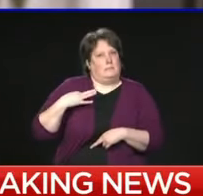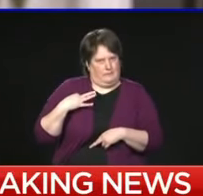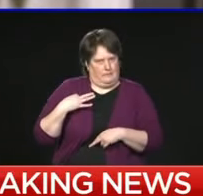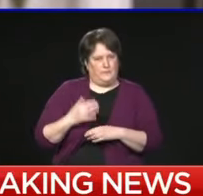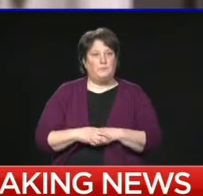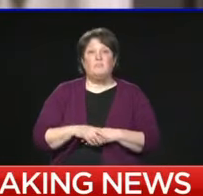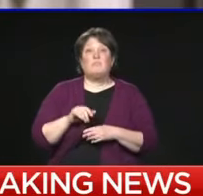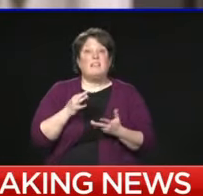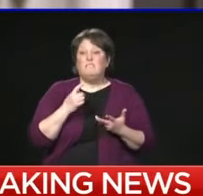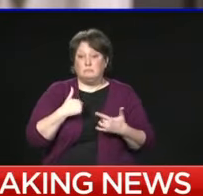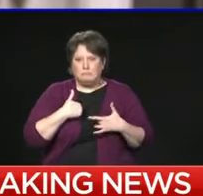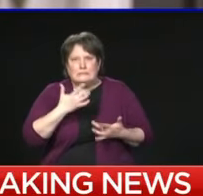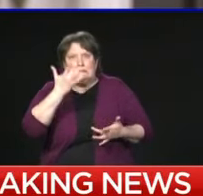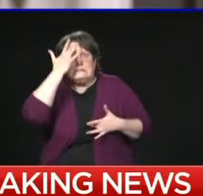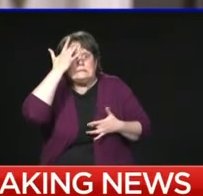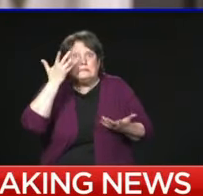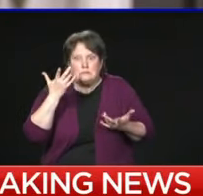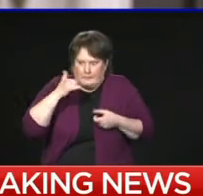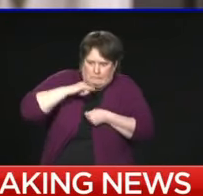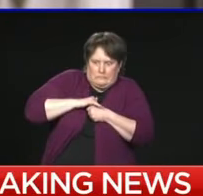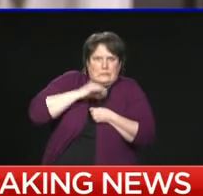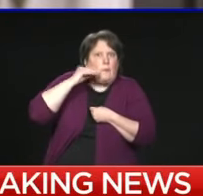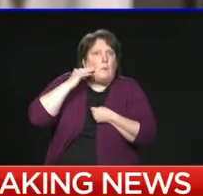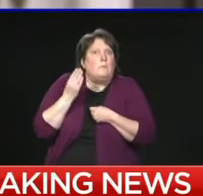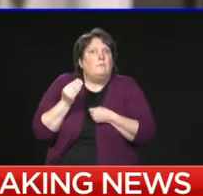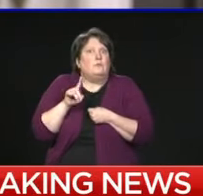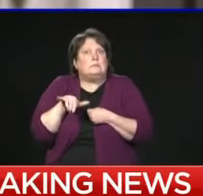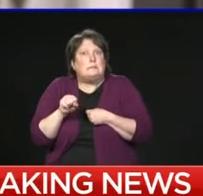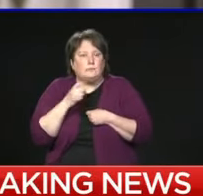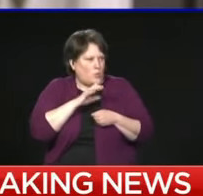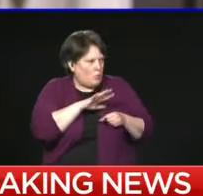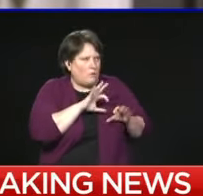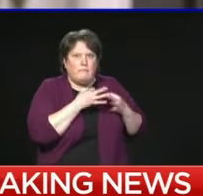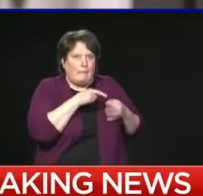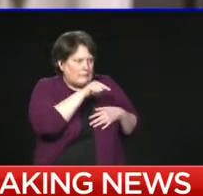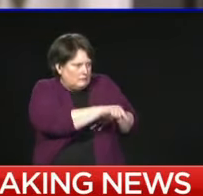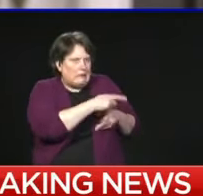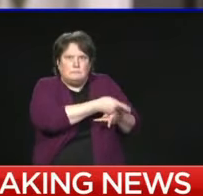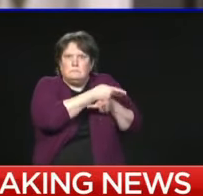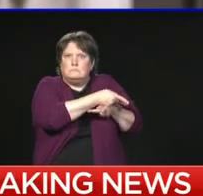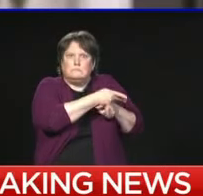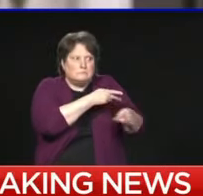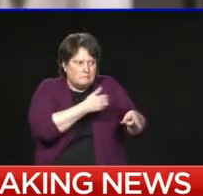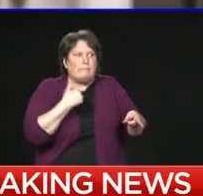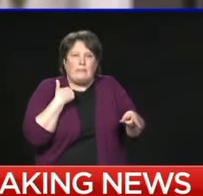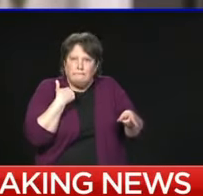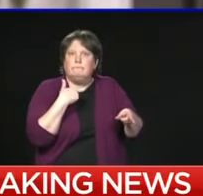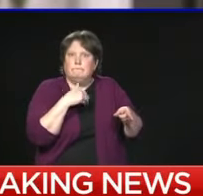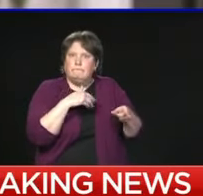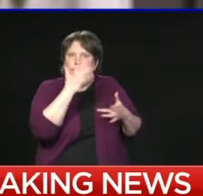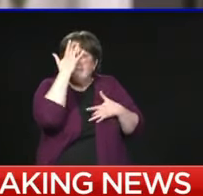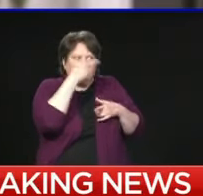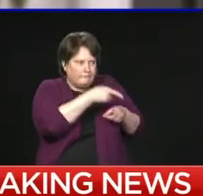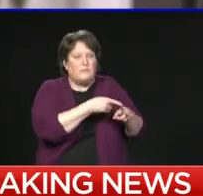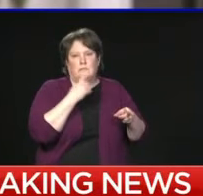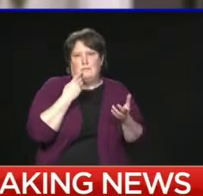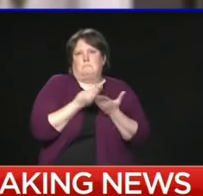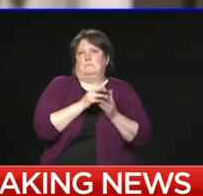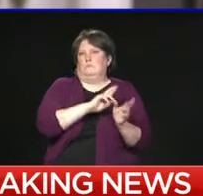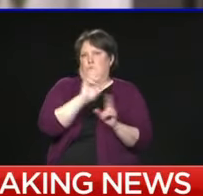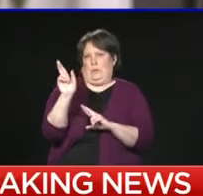en quarantaine, ou si vous prenez soin de quelqu'un qui a la COVID-19, cette prestation est là pour vous. Si vous